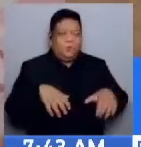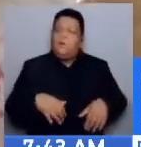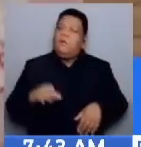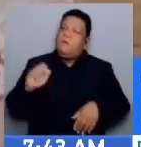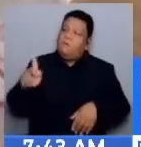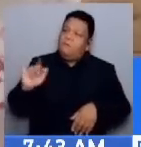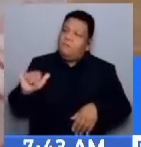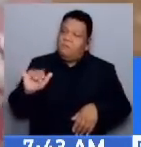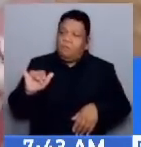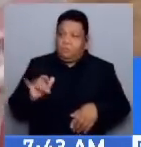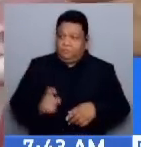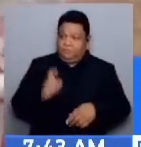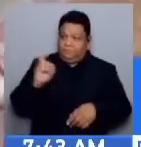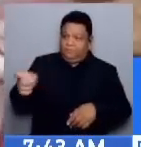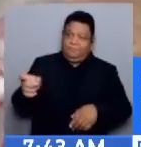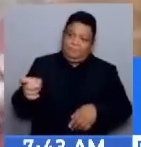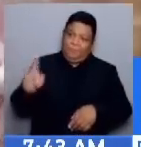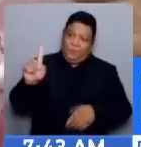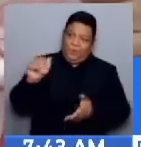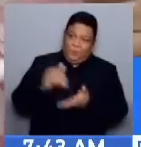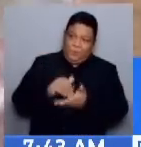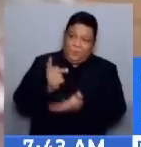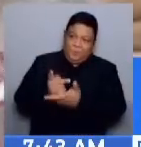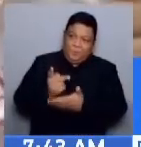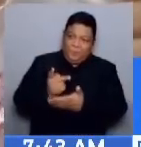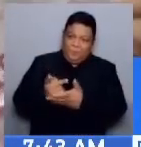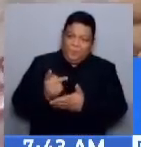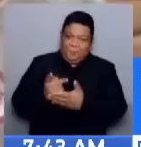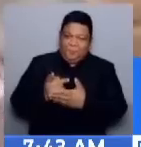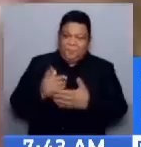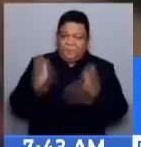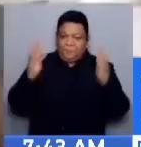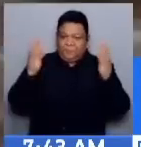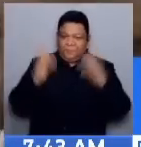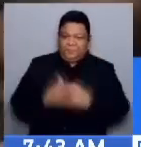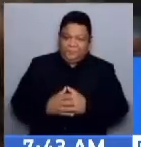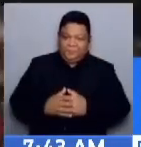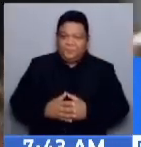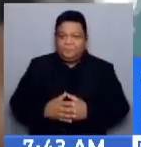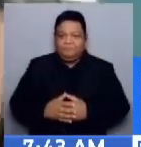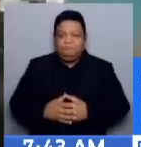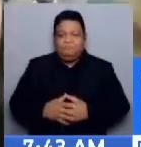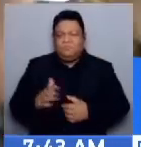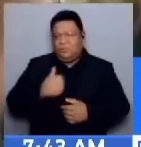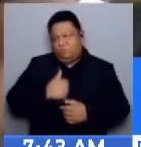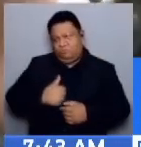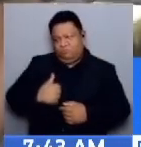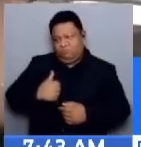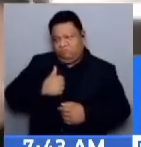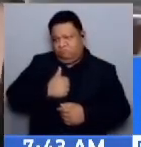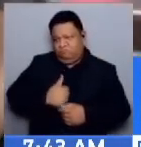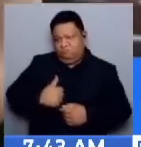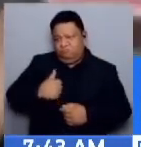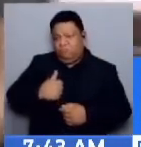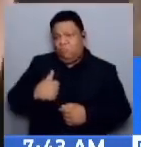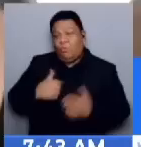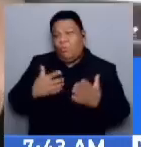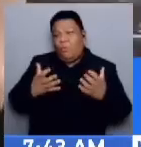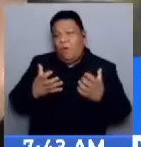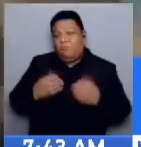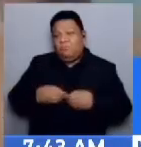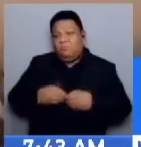inyong 1,000 pesos! Naku, pasensya na po kayo ha. Gusto yung kumapampong mamigay ng isa,